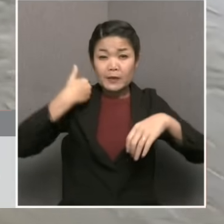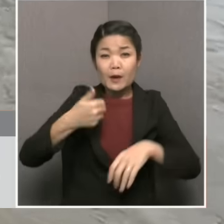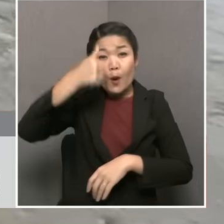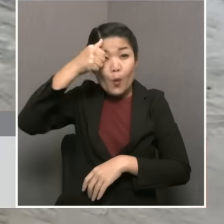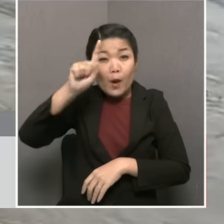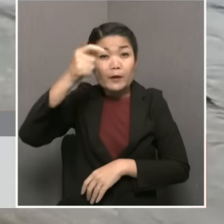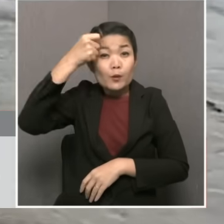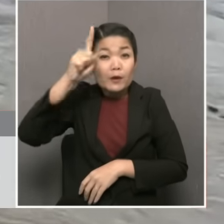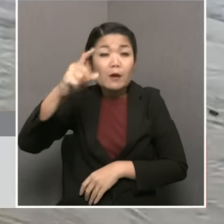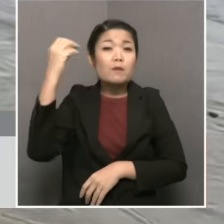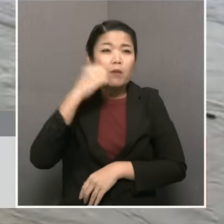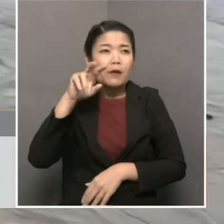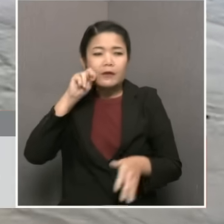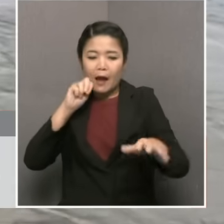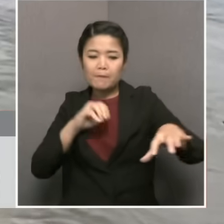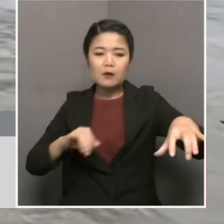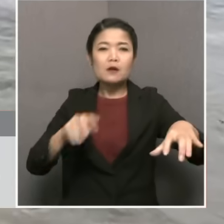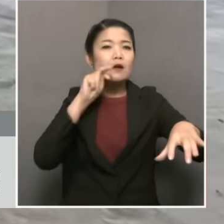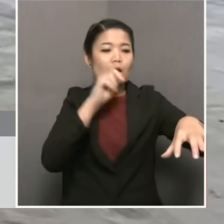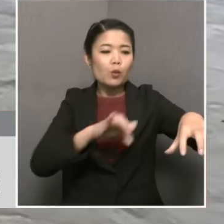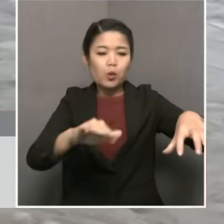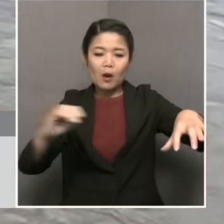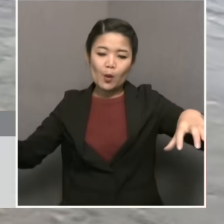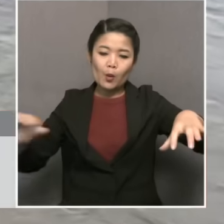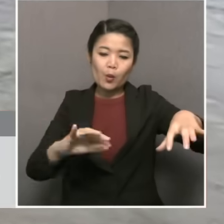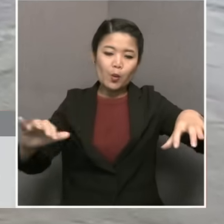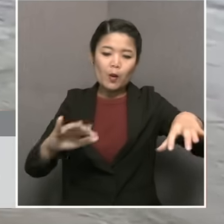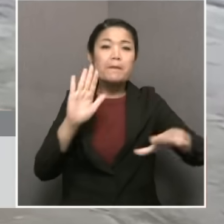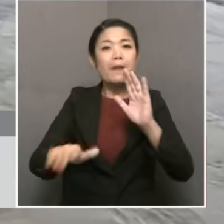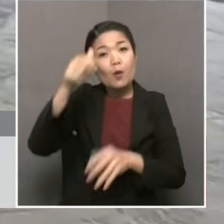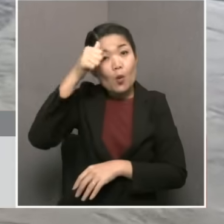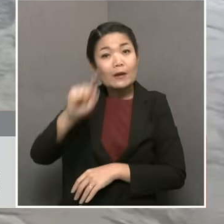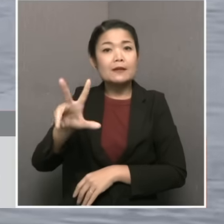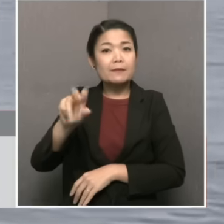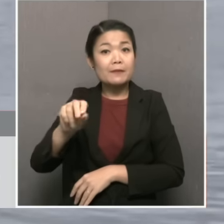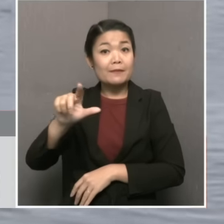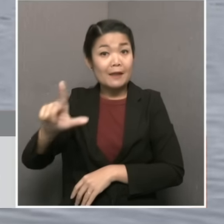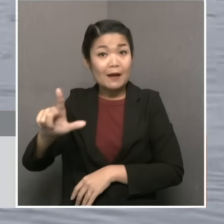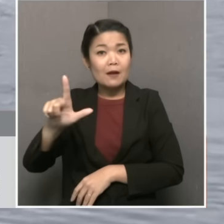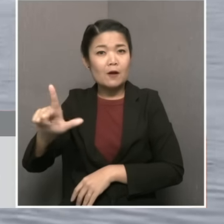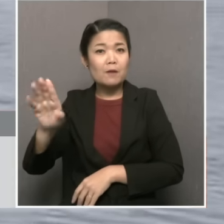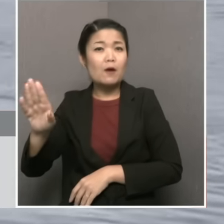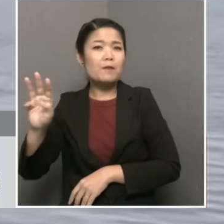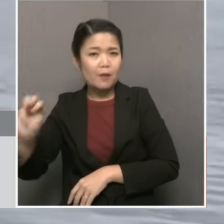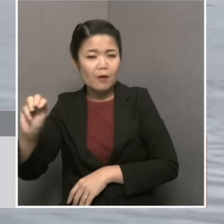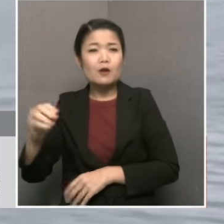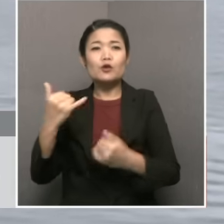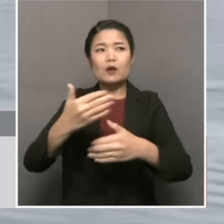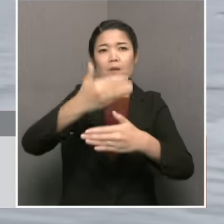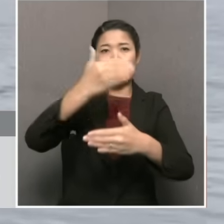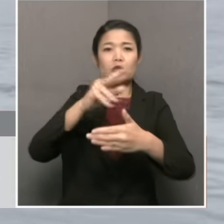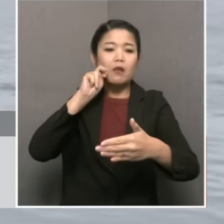ค่ะมีปริมาณน้ำไหลเข้าอ่างประมาณ 30ล้านลูกบาทเมตต่อวันตอนนี้เจ้าหน้าที่ต้องเปิดประตูระบายน้ำ